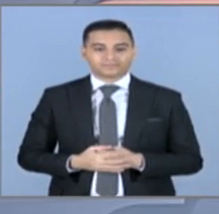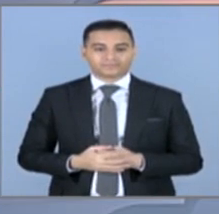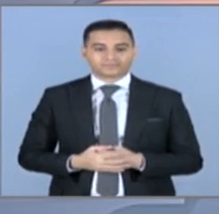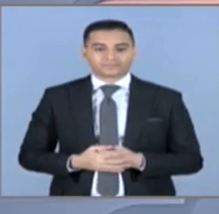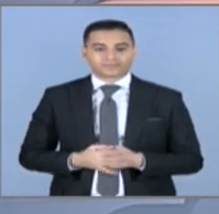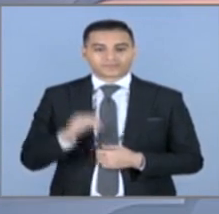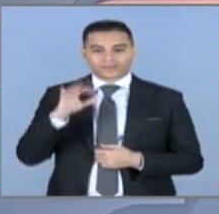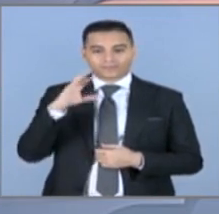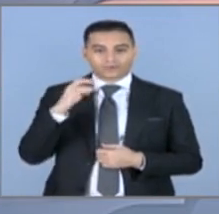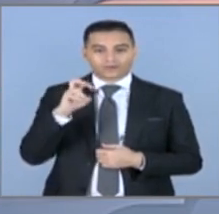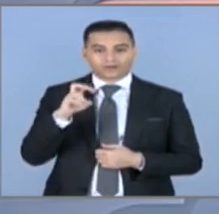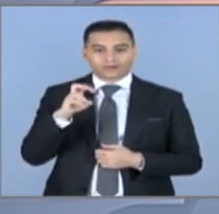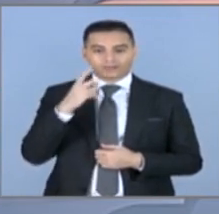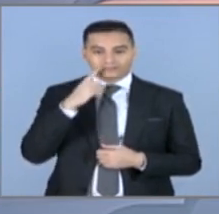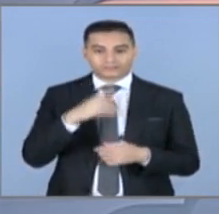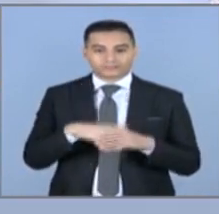بوجا.